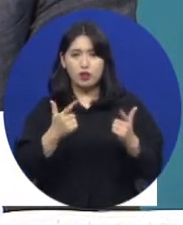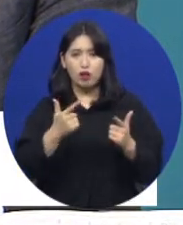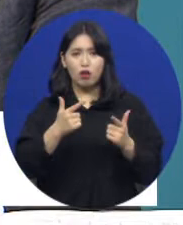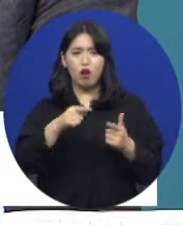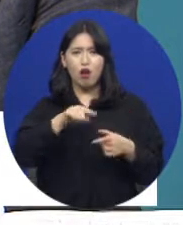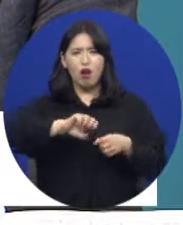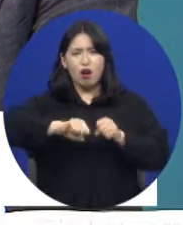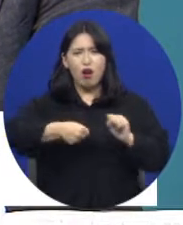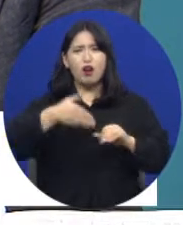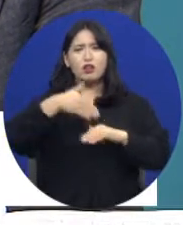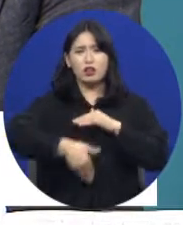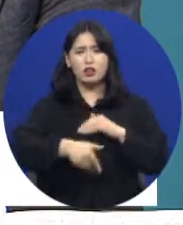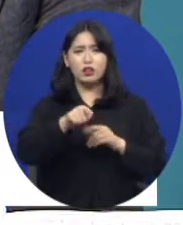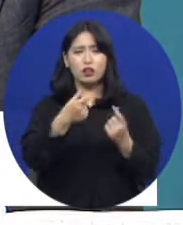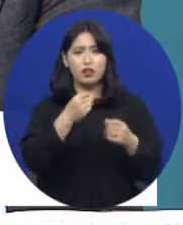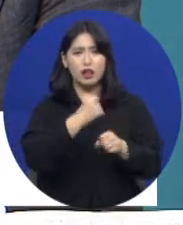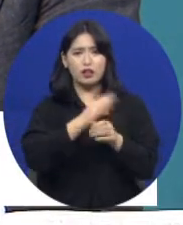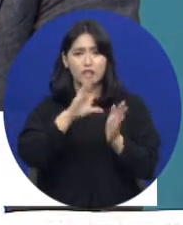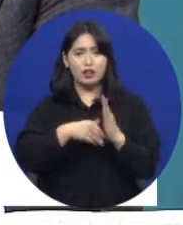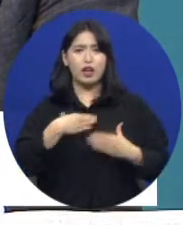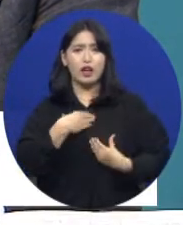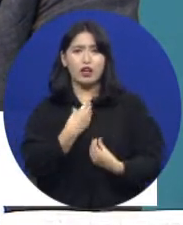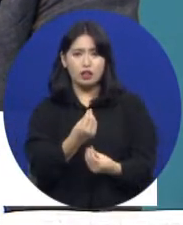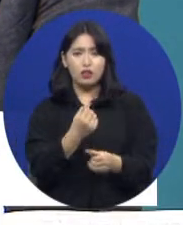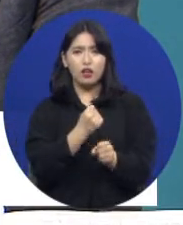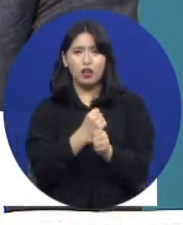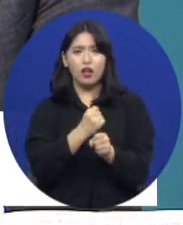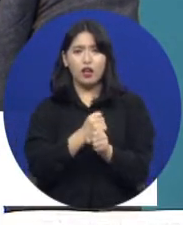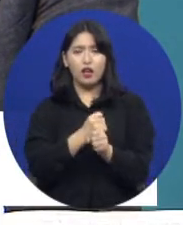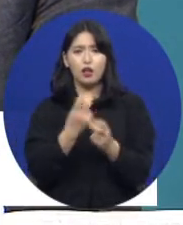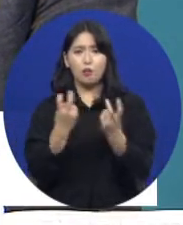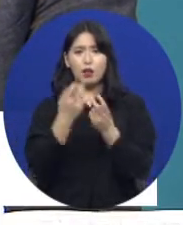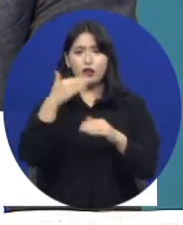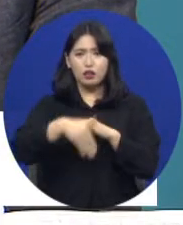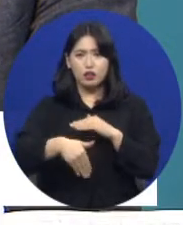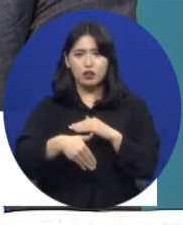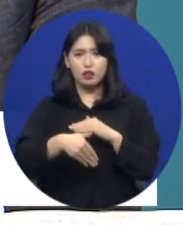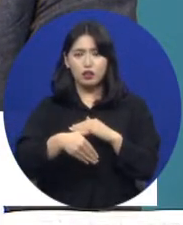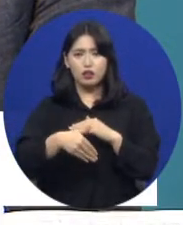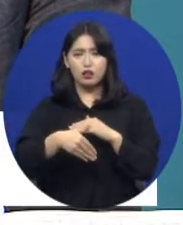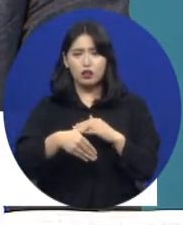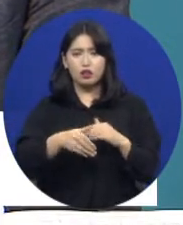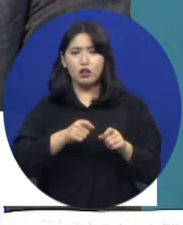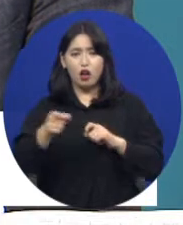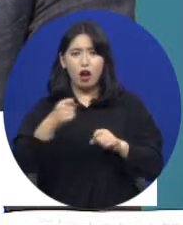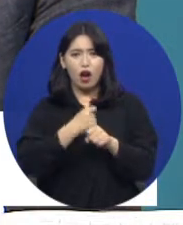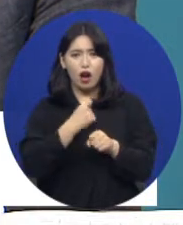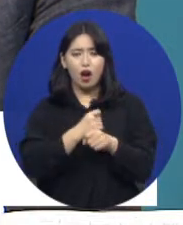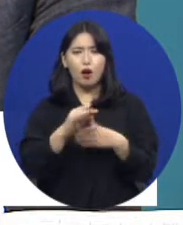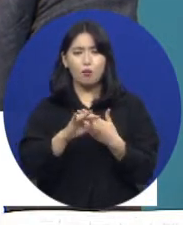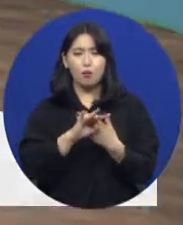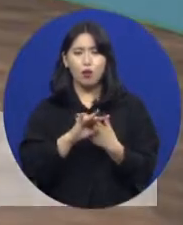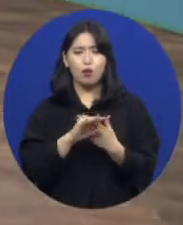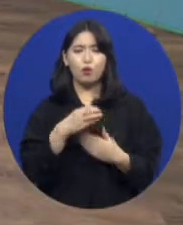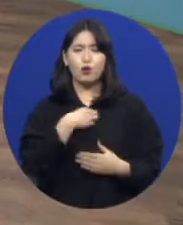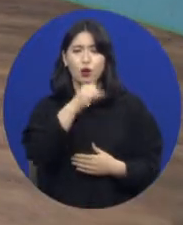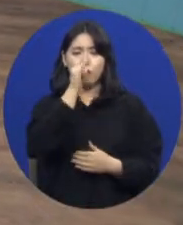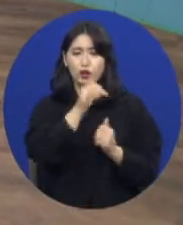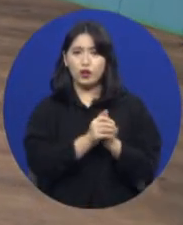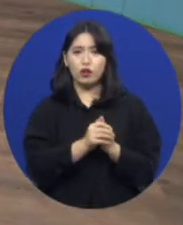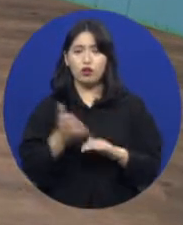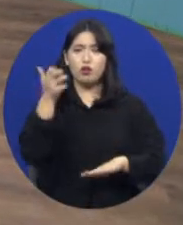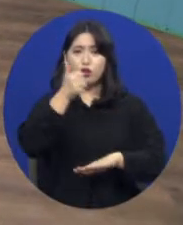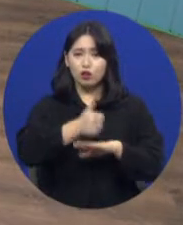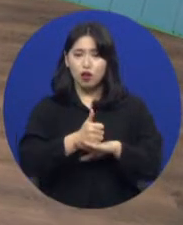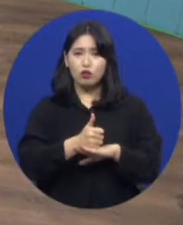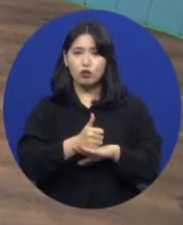방식이었다 그렇게 했을 때 좀 안전하게 그래 할 수 있는가 하는 양식을 흡수해서 한대욱 기자 가지 하면은 폭발하듯 랑 폈고 결국